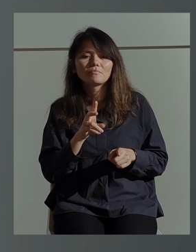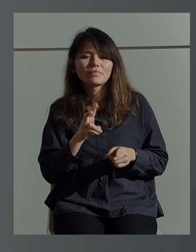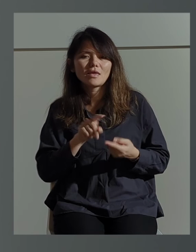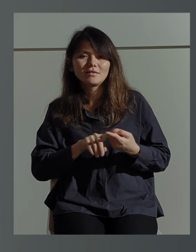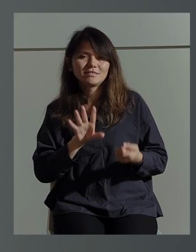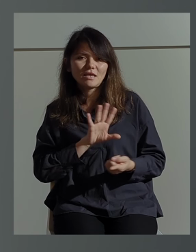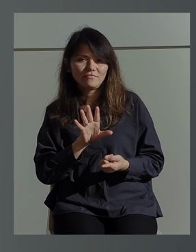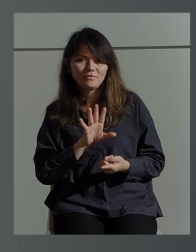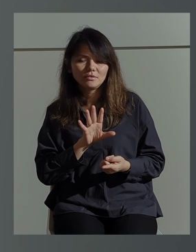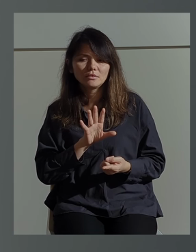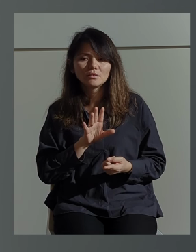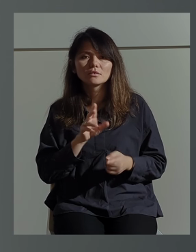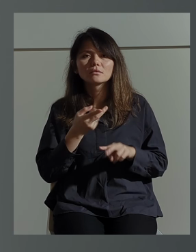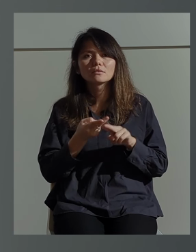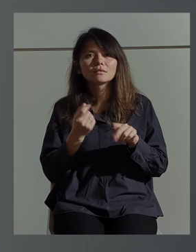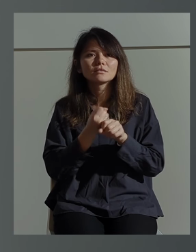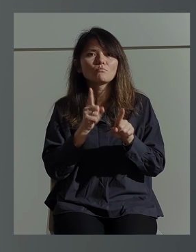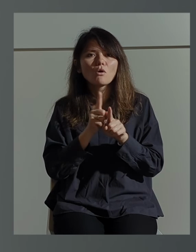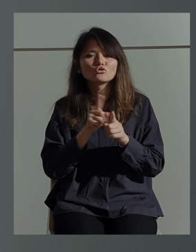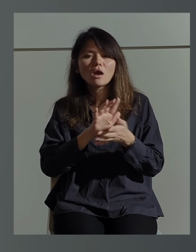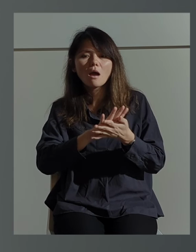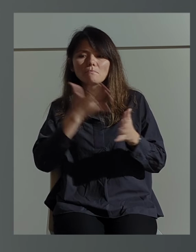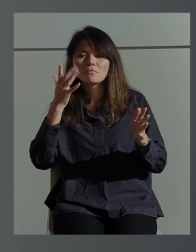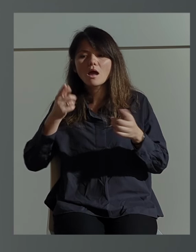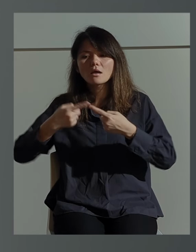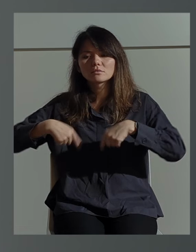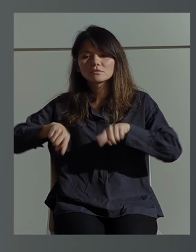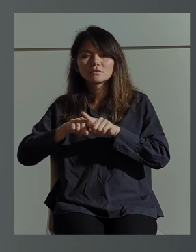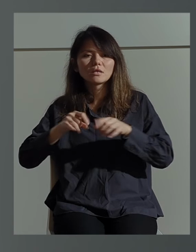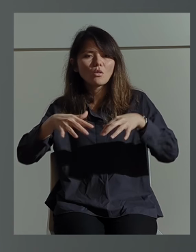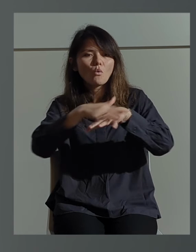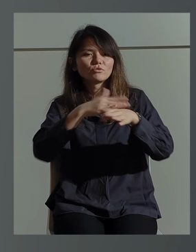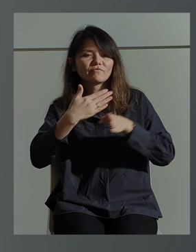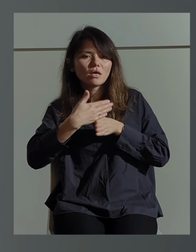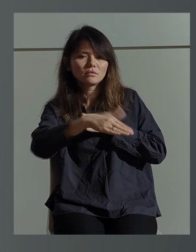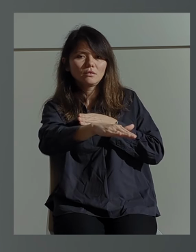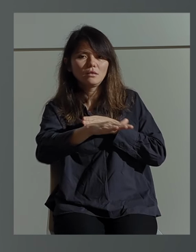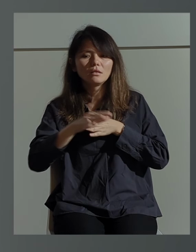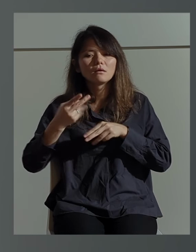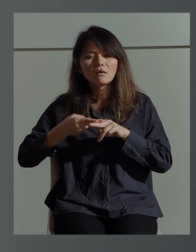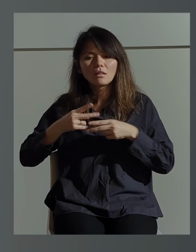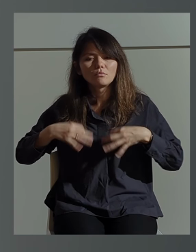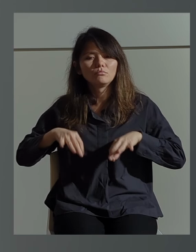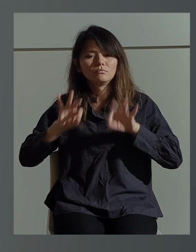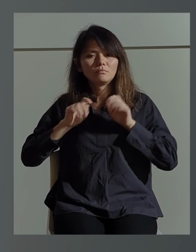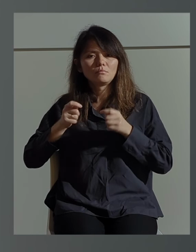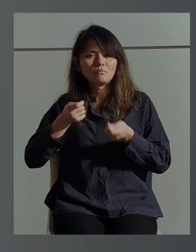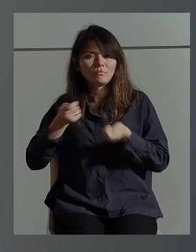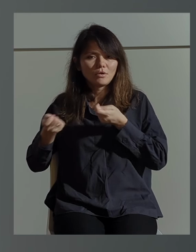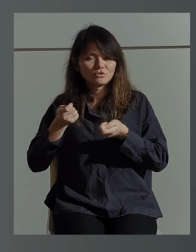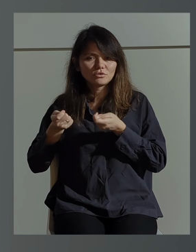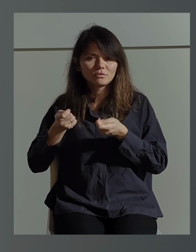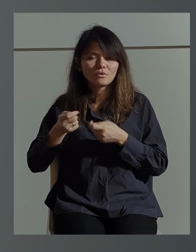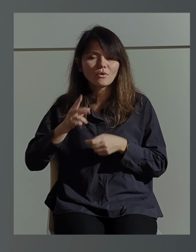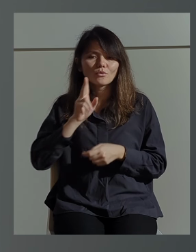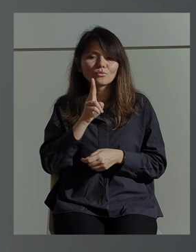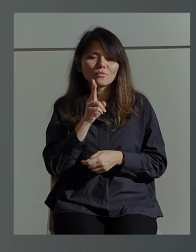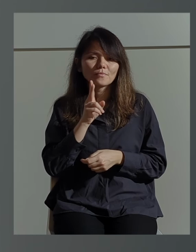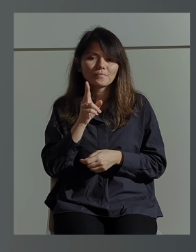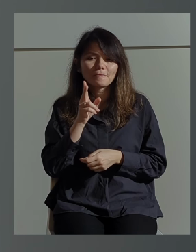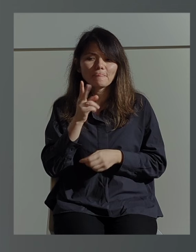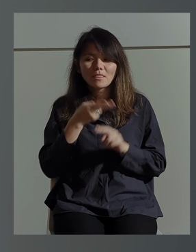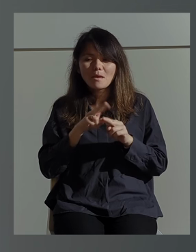делает их как бы абстрактными отделённые от обществами и превращает их в ту самую механистической Я пытался рассказать вам во